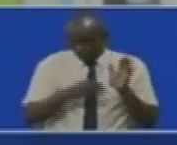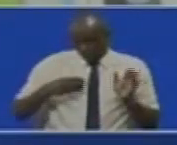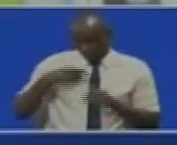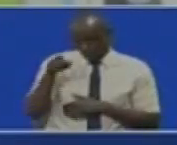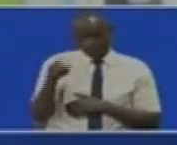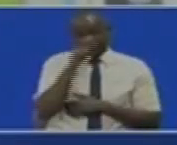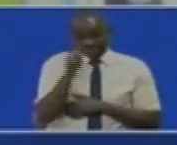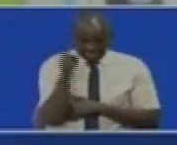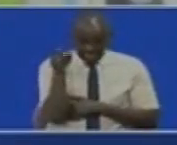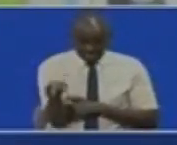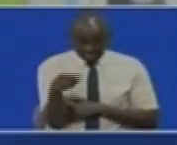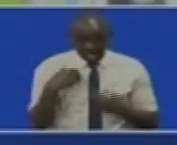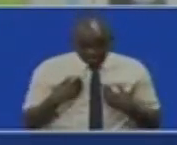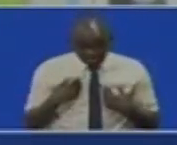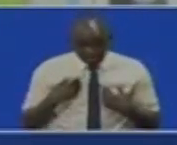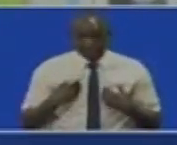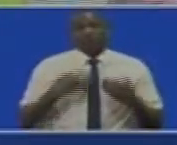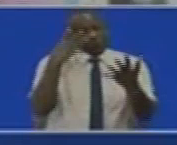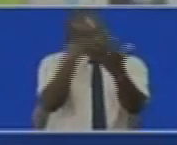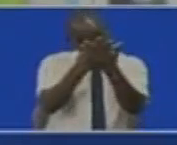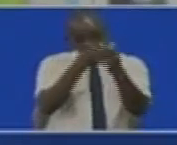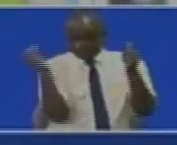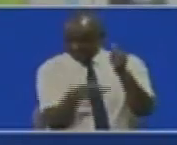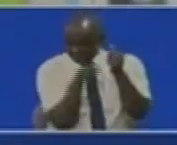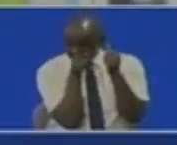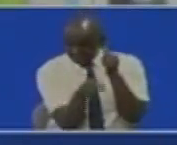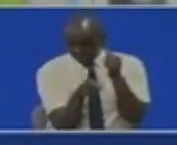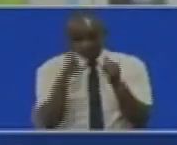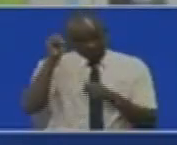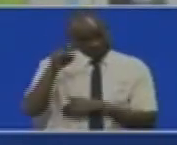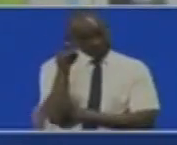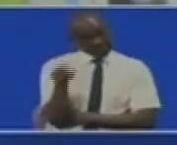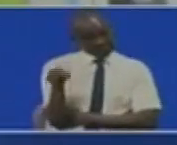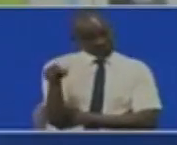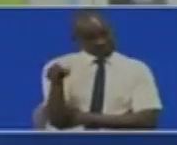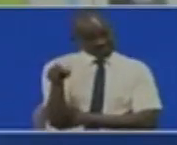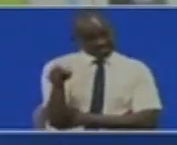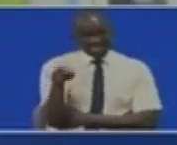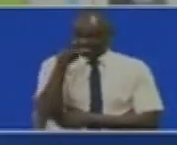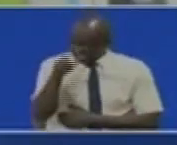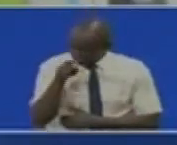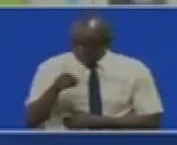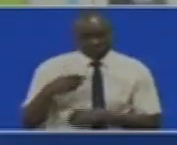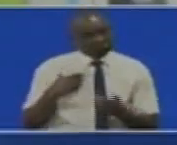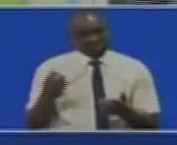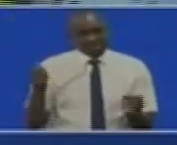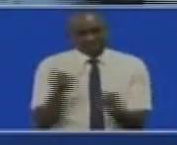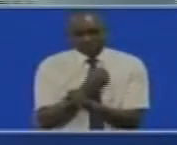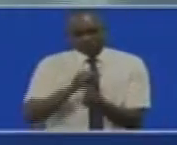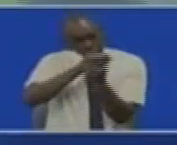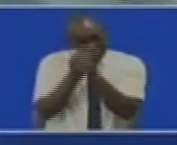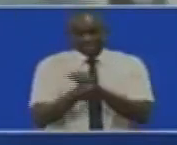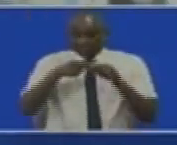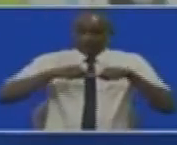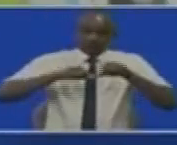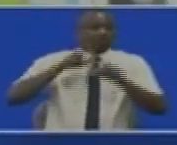wa Tanzania ni kwamba kifungo cha miezi sita alichohukumiwa mbunge Lijua Likali hakitobatilisha cheo chake cha